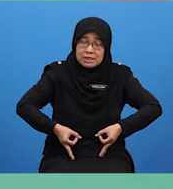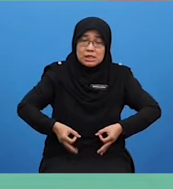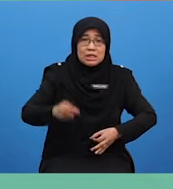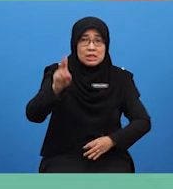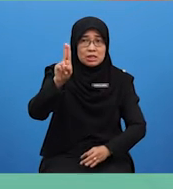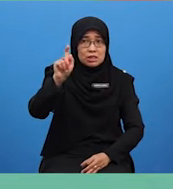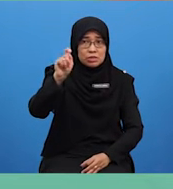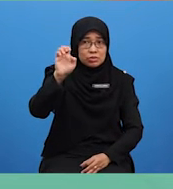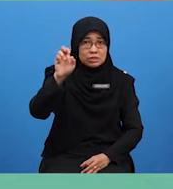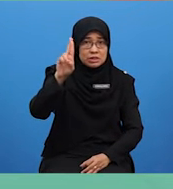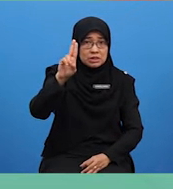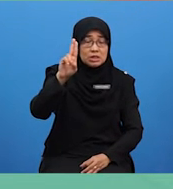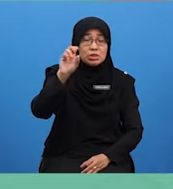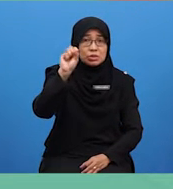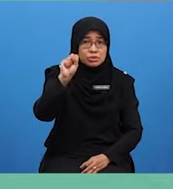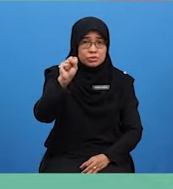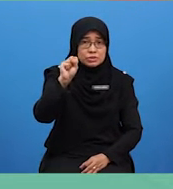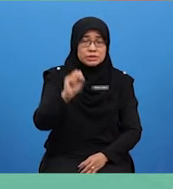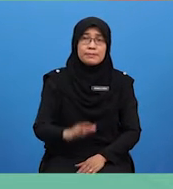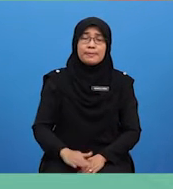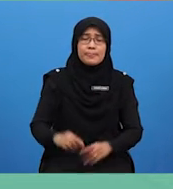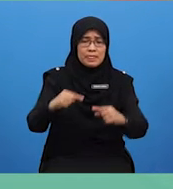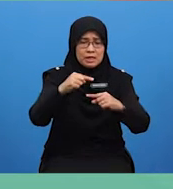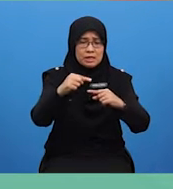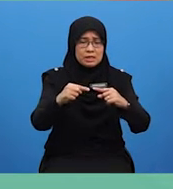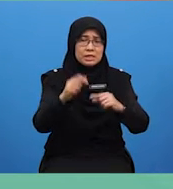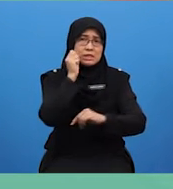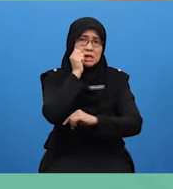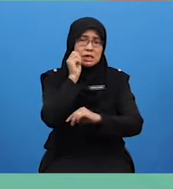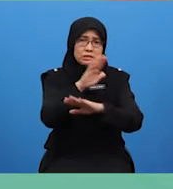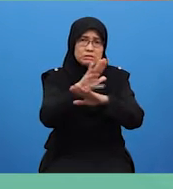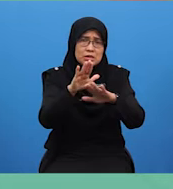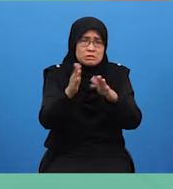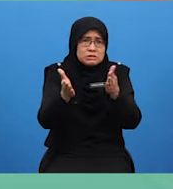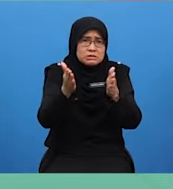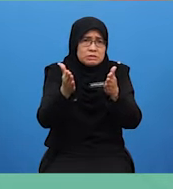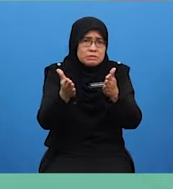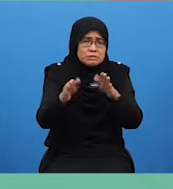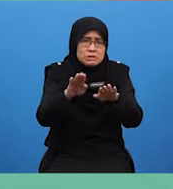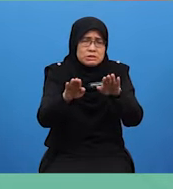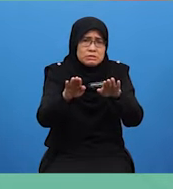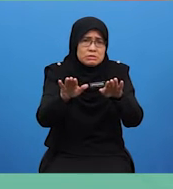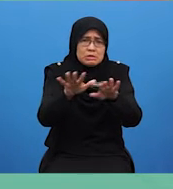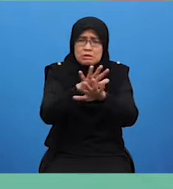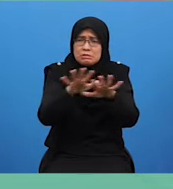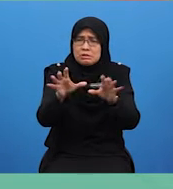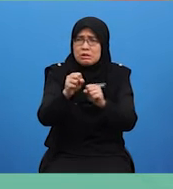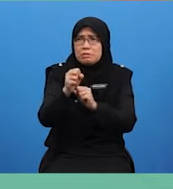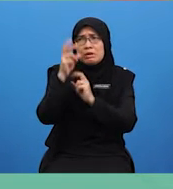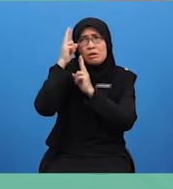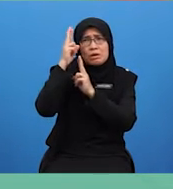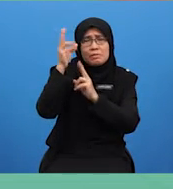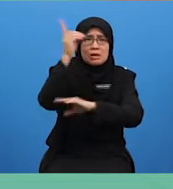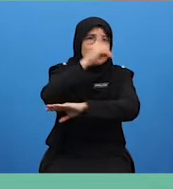samping itu, kita haid yang tidak stabil menyebabkan wanita tidak dapat meramalkan hari subur